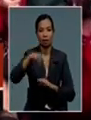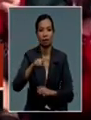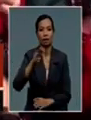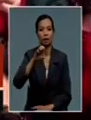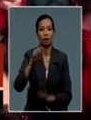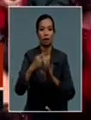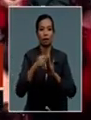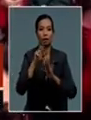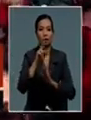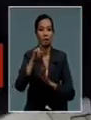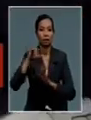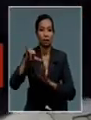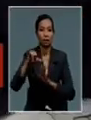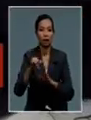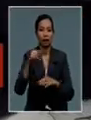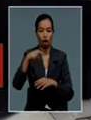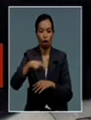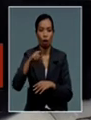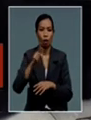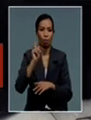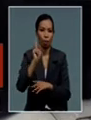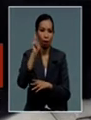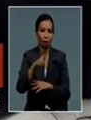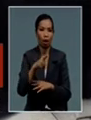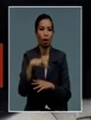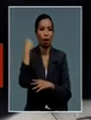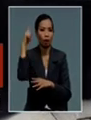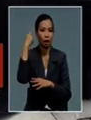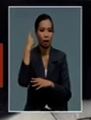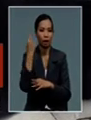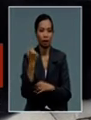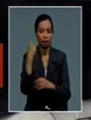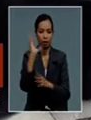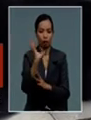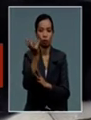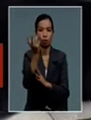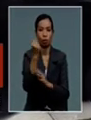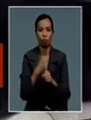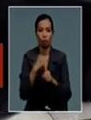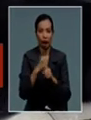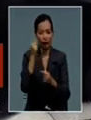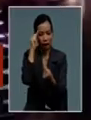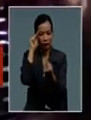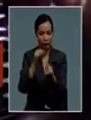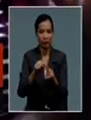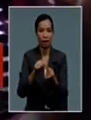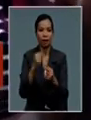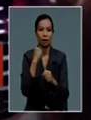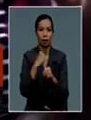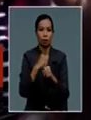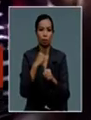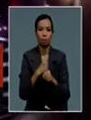ก็ชาวเมืองหลายพันคนเขาออกมารวมตัวกันเนื่องในวันสตรีสากลเป็นการสร้างความตระหนักเกี่ยวกับชะตากรรมของผู้หญิง